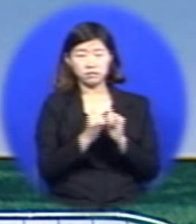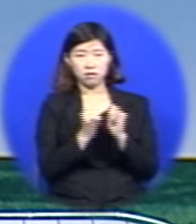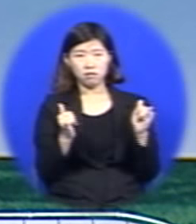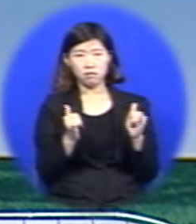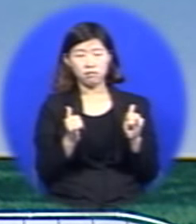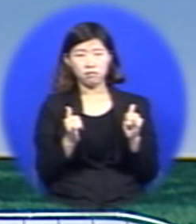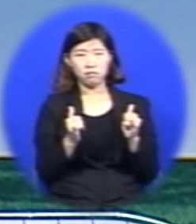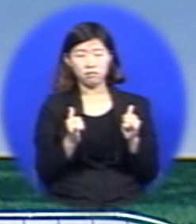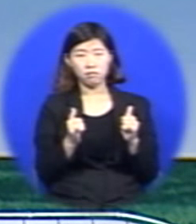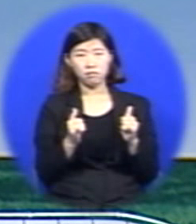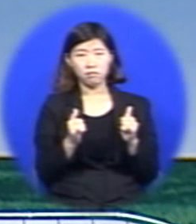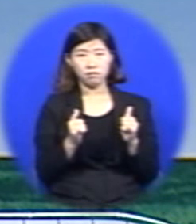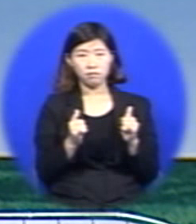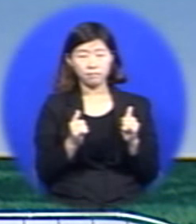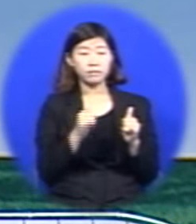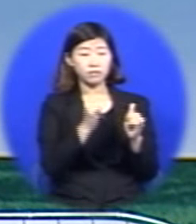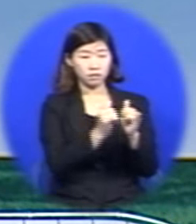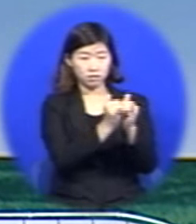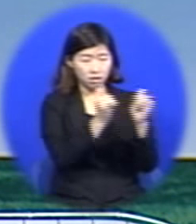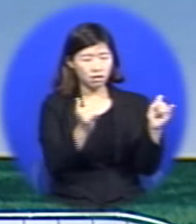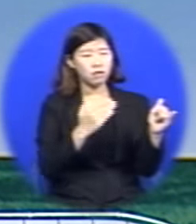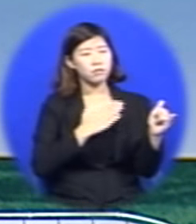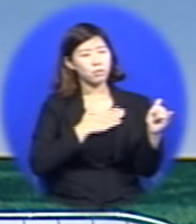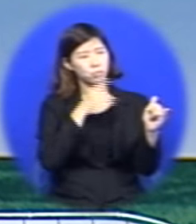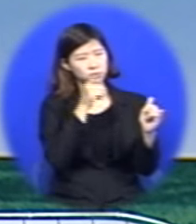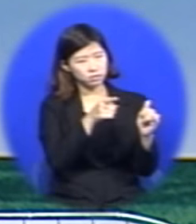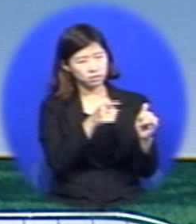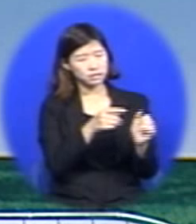자에게 내가 그도 사랑하는가?